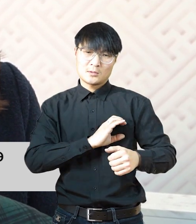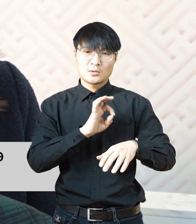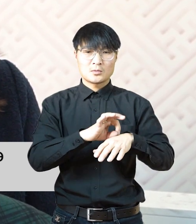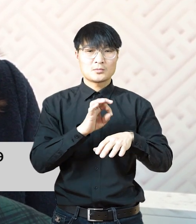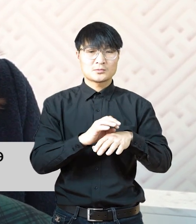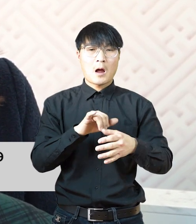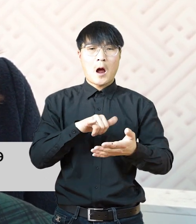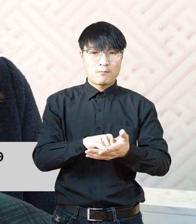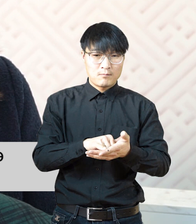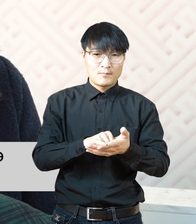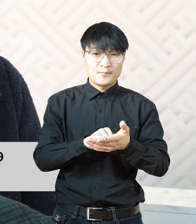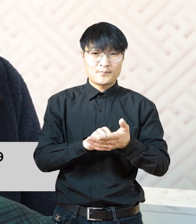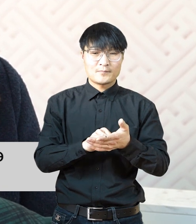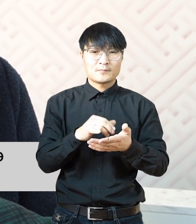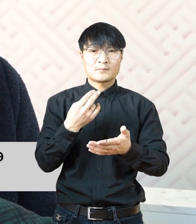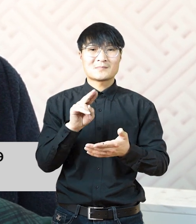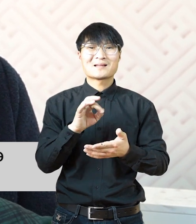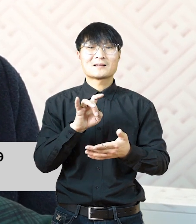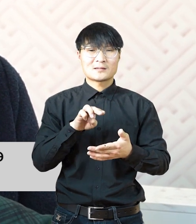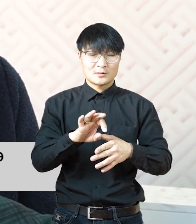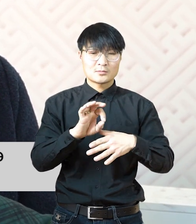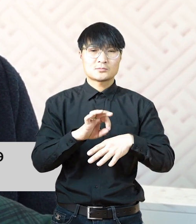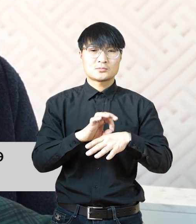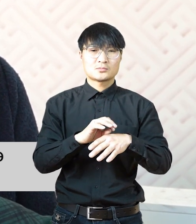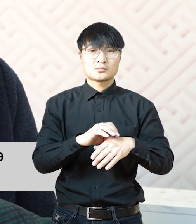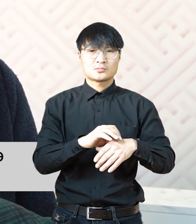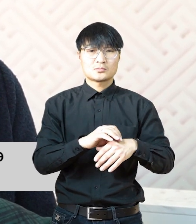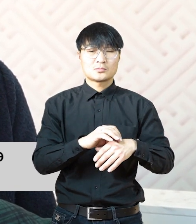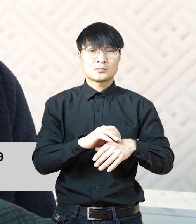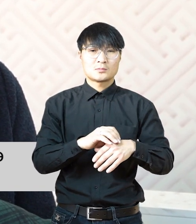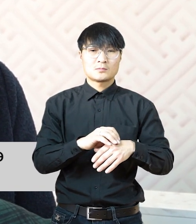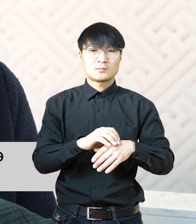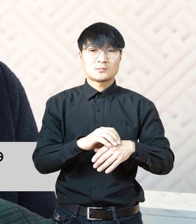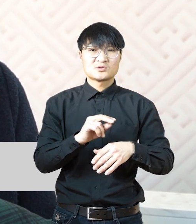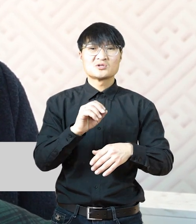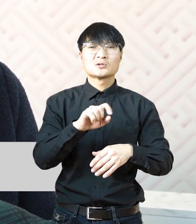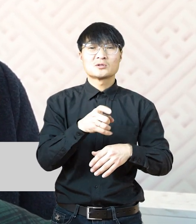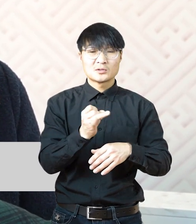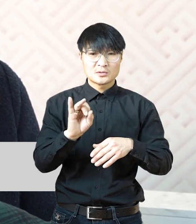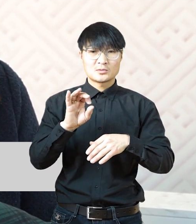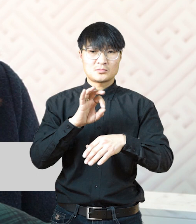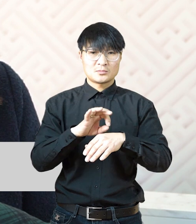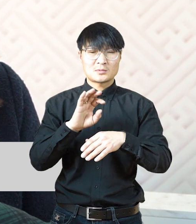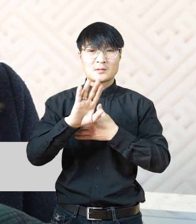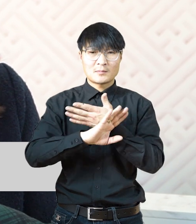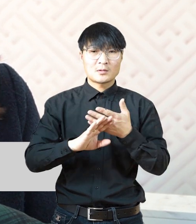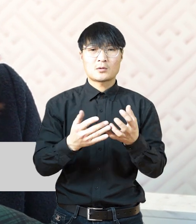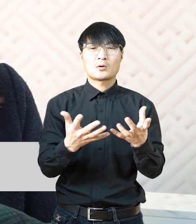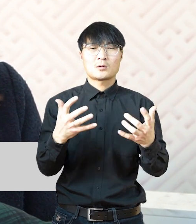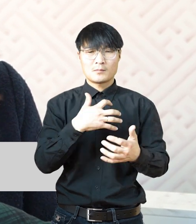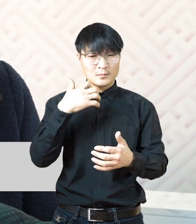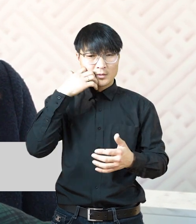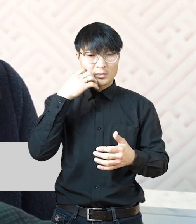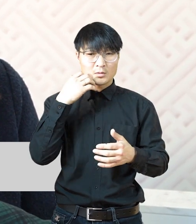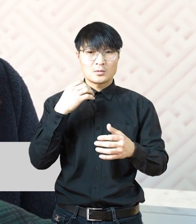ихсэх, харвах, тийм ээ, зүрхний шигдээс болох, тааргалах, чихрийн шижинтэй болох гэх мэт олон бие